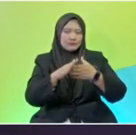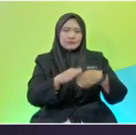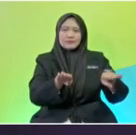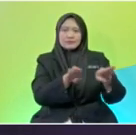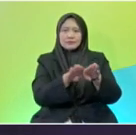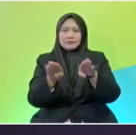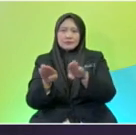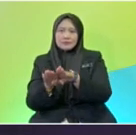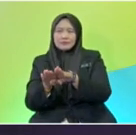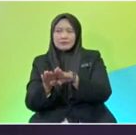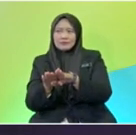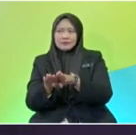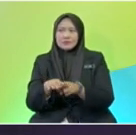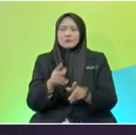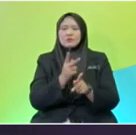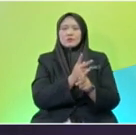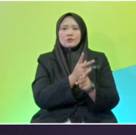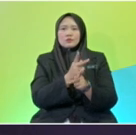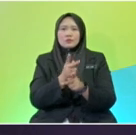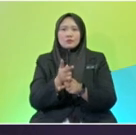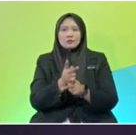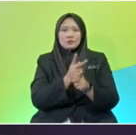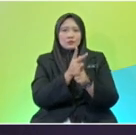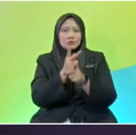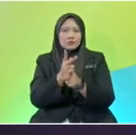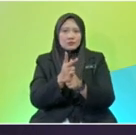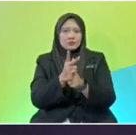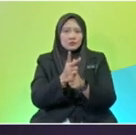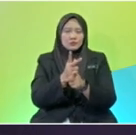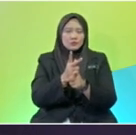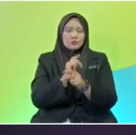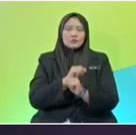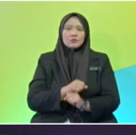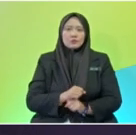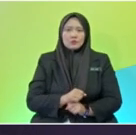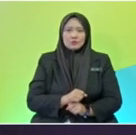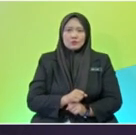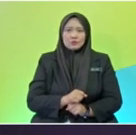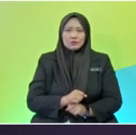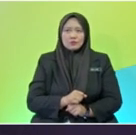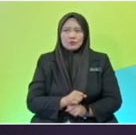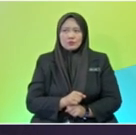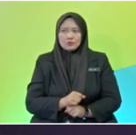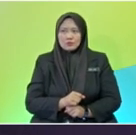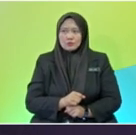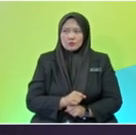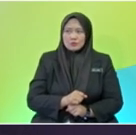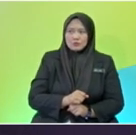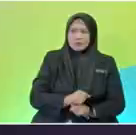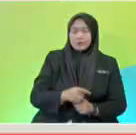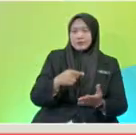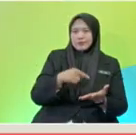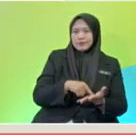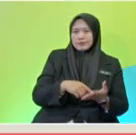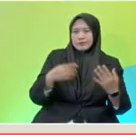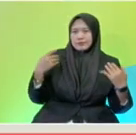kumpul sekarang kita berkongsi Oke silakan dengan eh contohnya Oke dekat sini kita